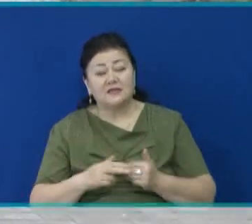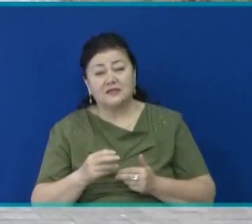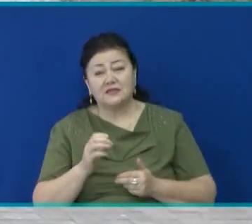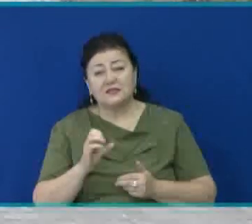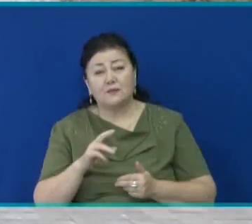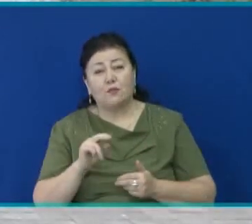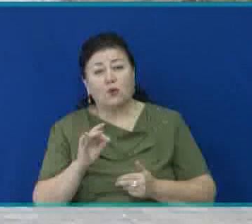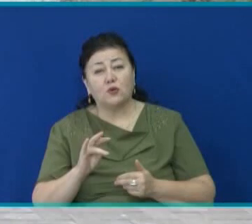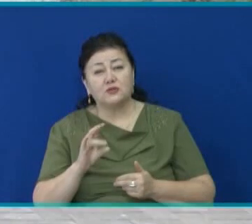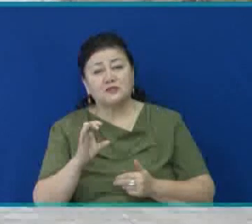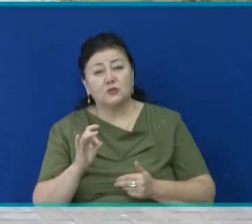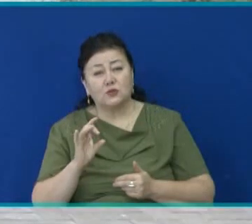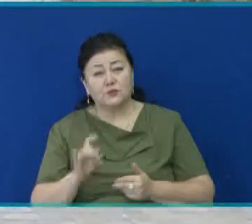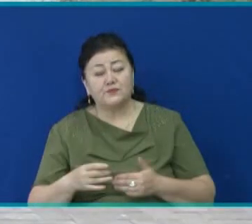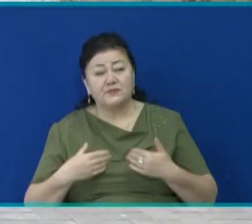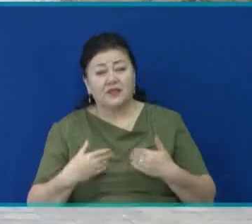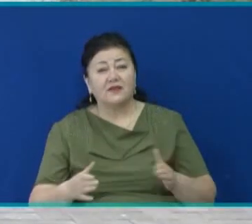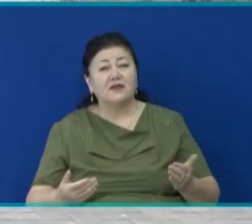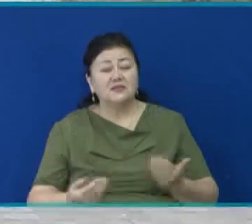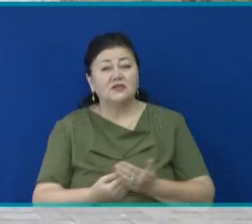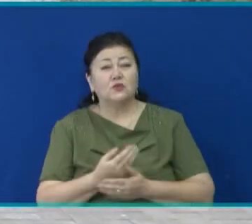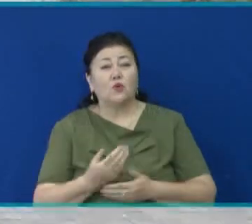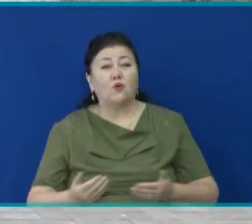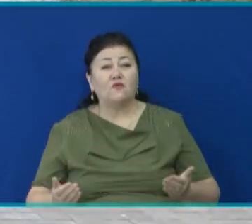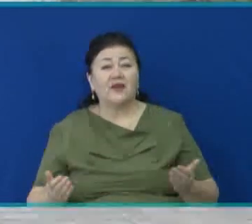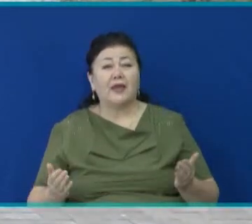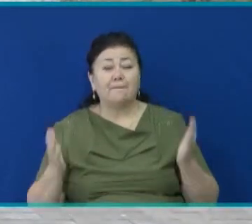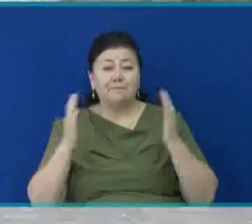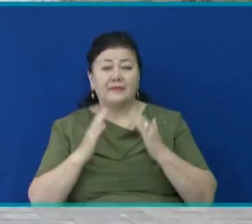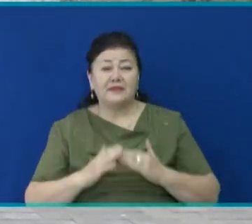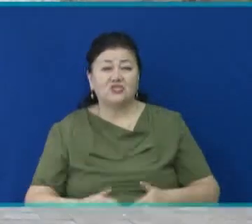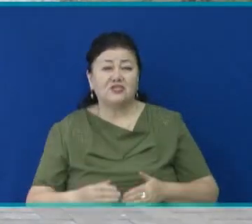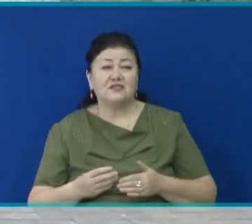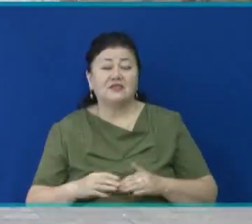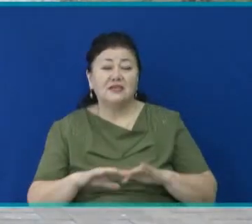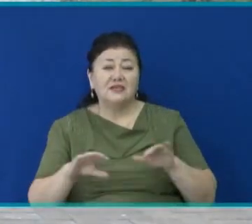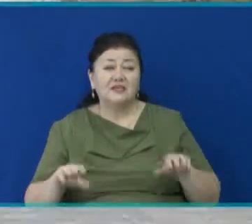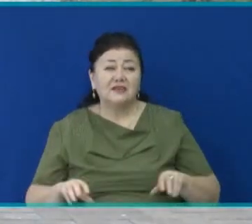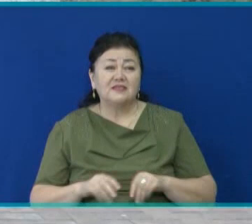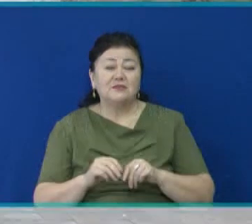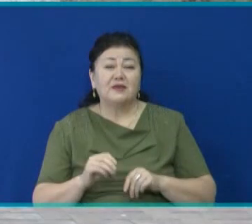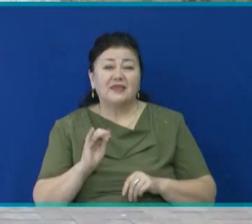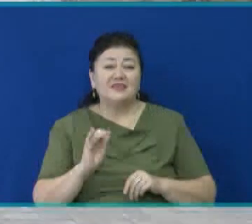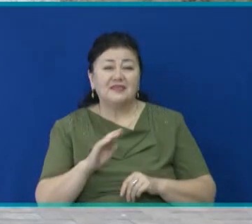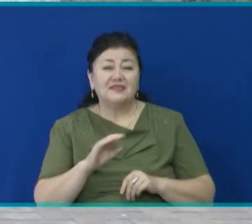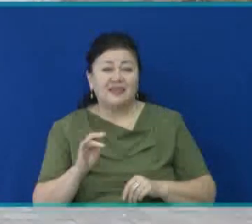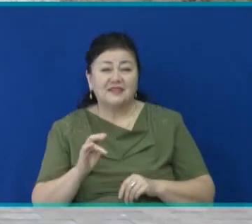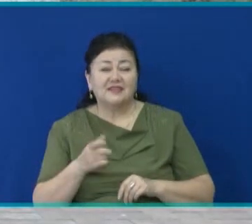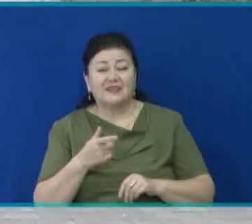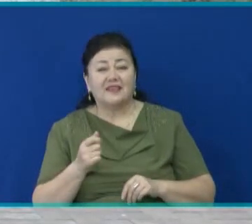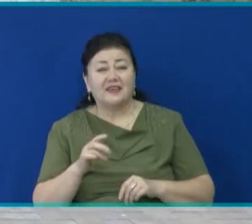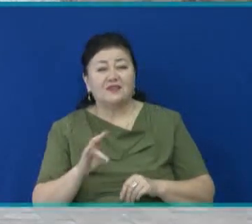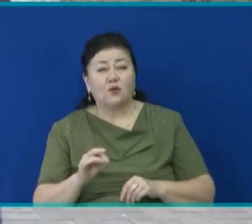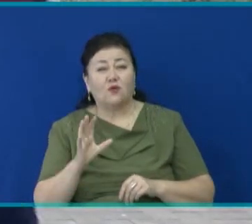Сегодня в районном центре открывается большая мечеть. Спонсором открытия мечети выступила семья Итимгеновых. На открытии